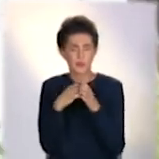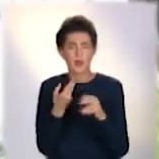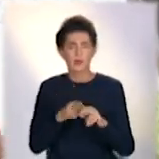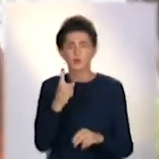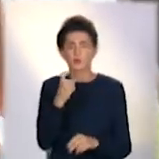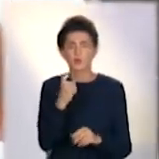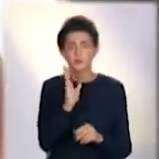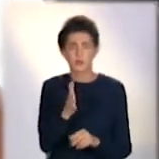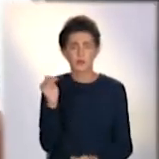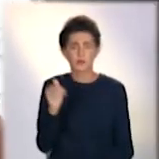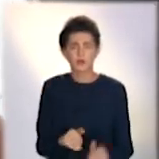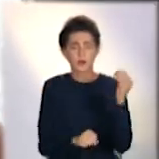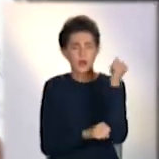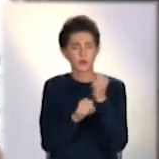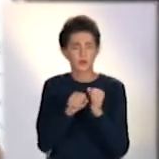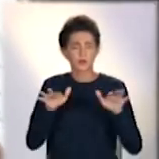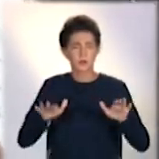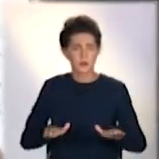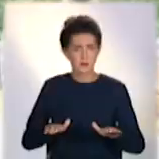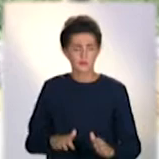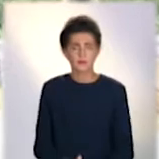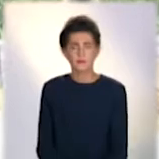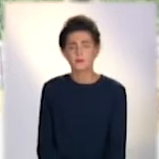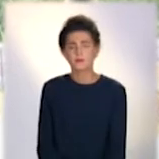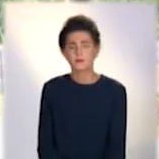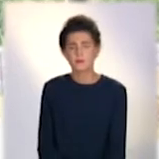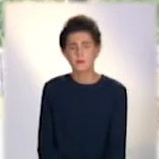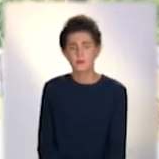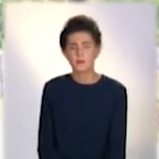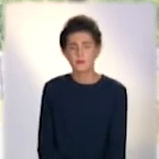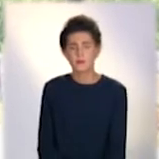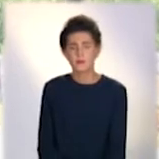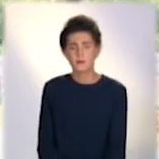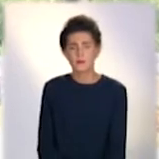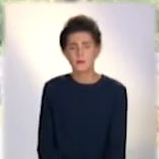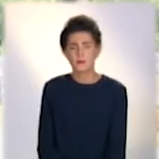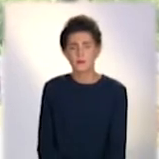150 тисяч робочих місць. Олександр Котельніков, Максим Запорожець, телеканал «Донбас».